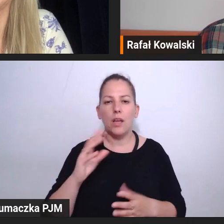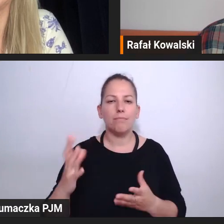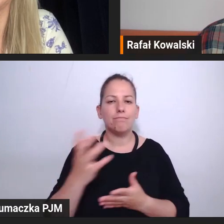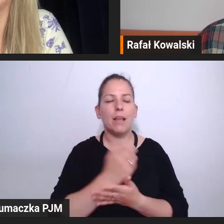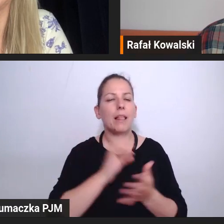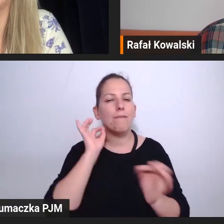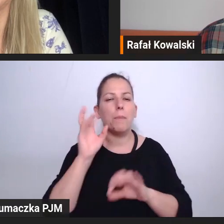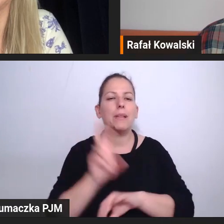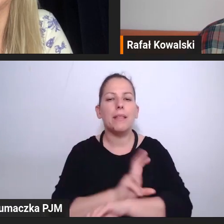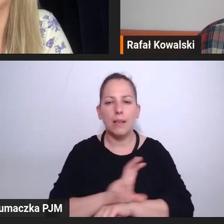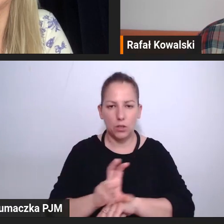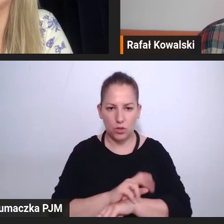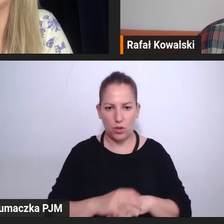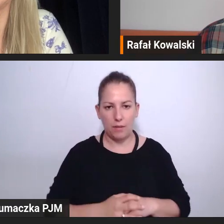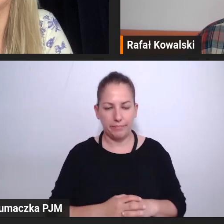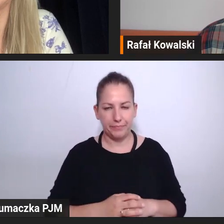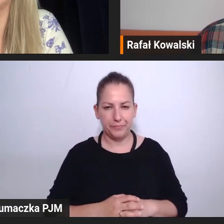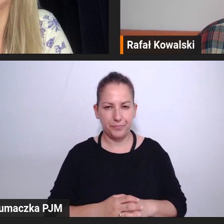informacje techniczne.